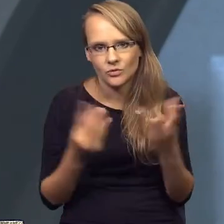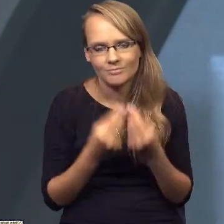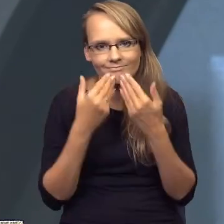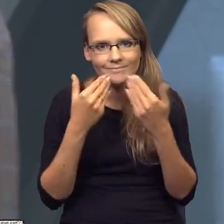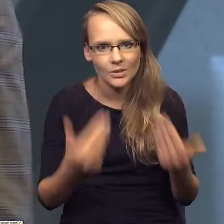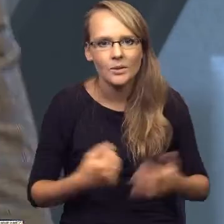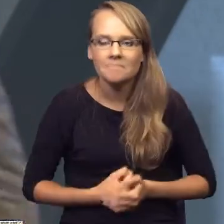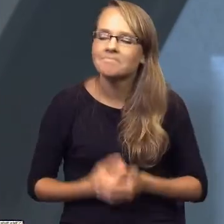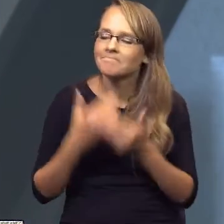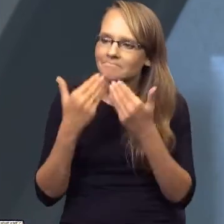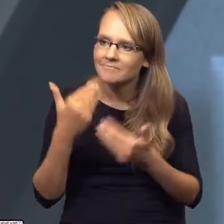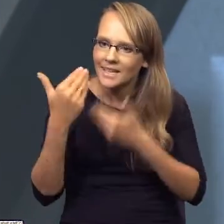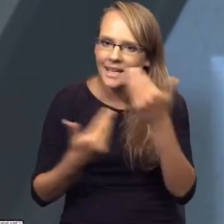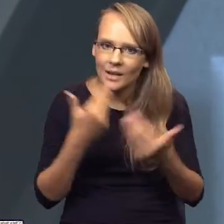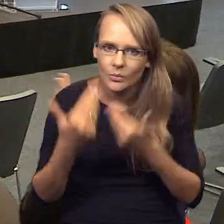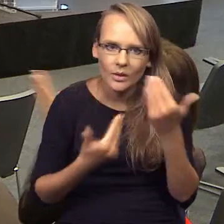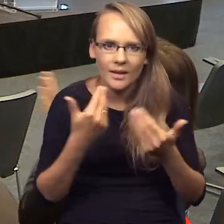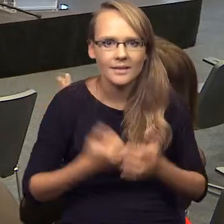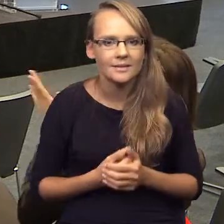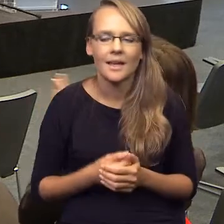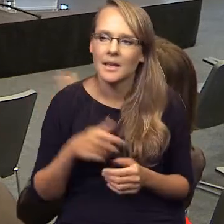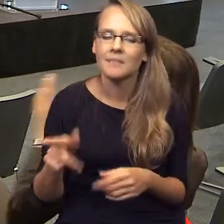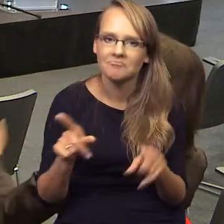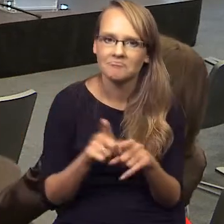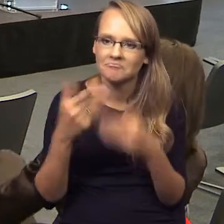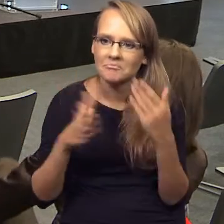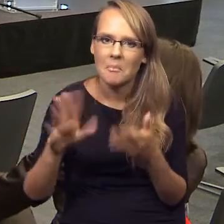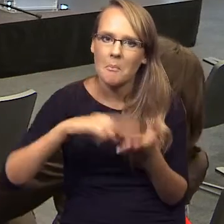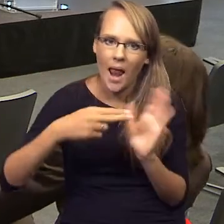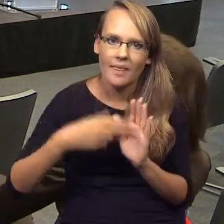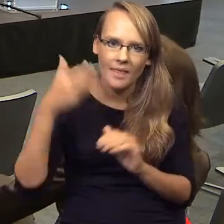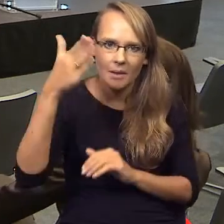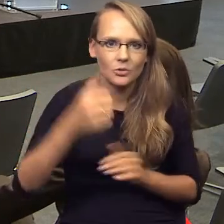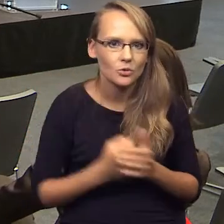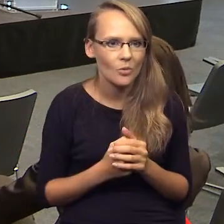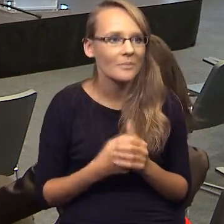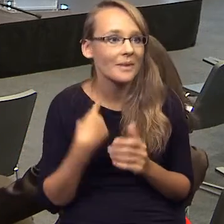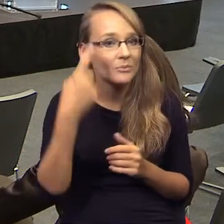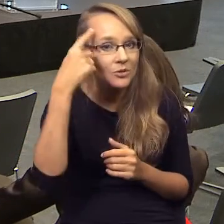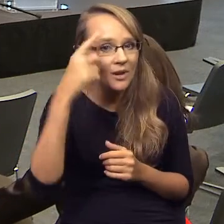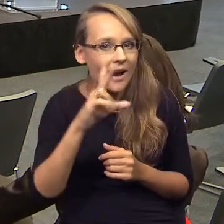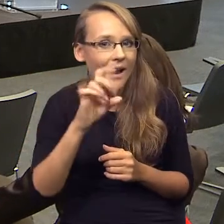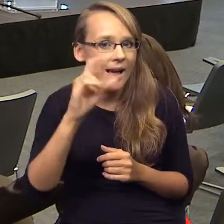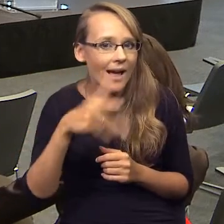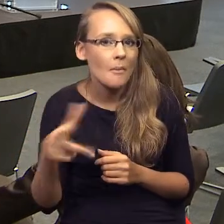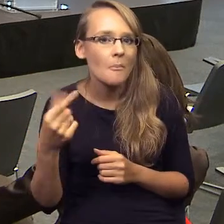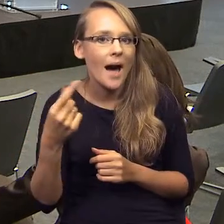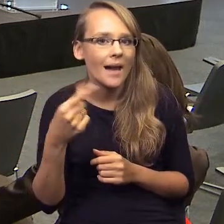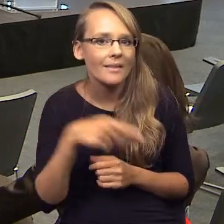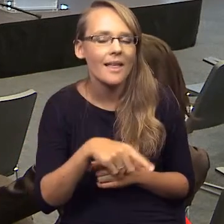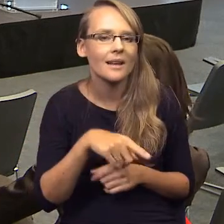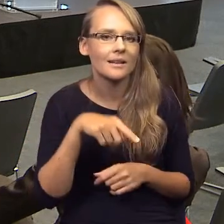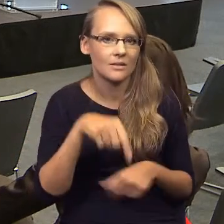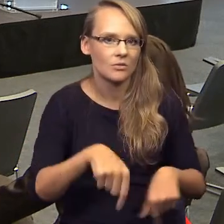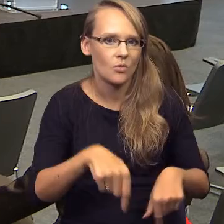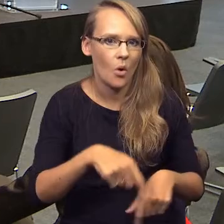Dziękuję bardzo. Dziękujemy, gratulujemy, zwłaszcza już konkretnych planów na przyszłość. Proszę Państwa, ja tylko przypomnę, że KGHM jest partnerem strategicznym